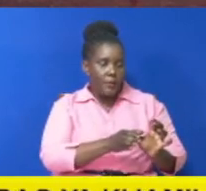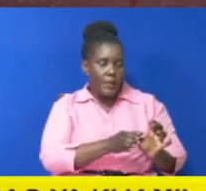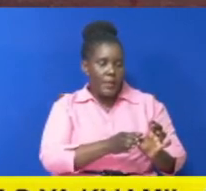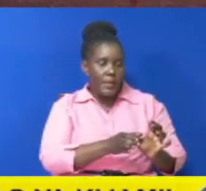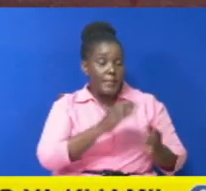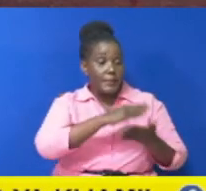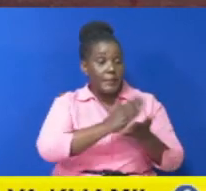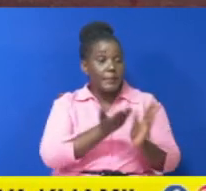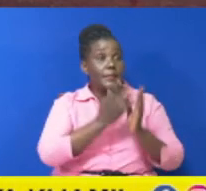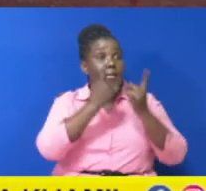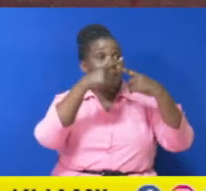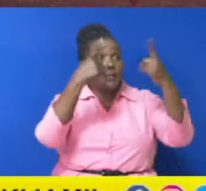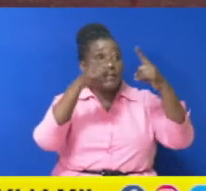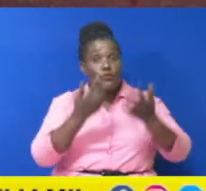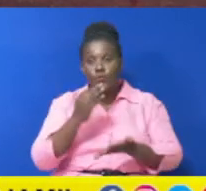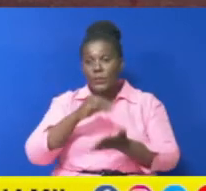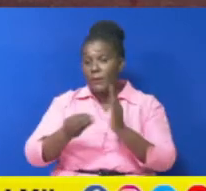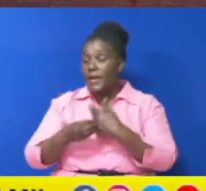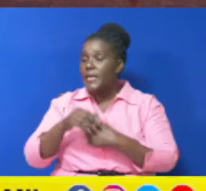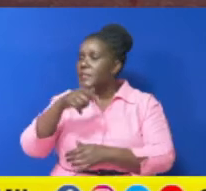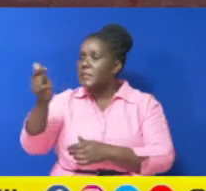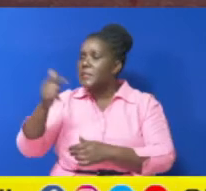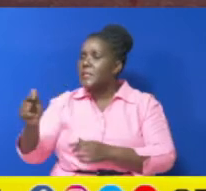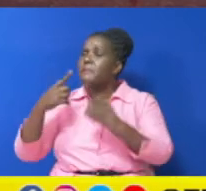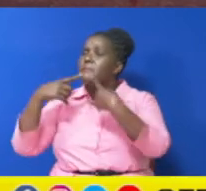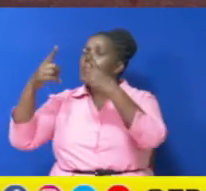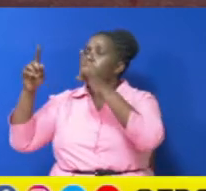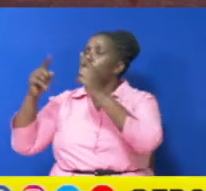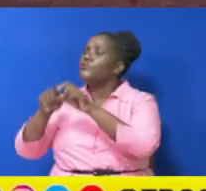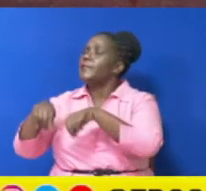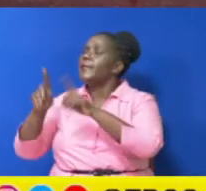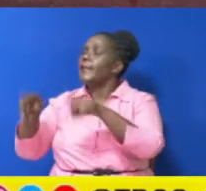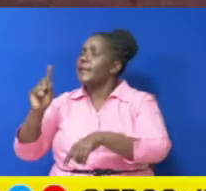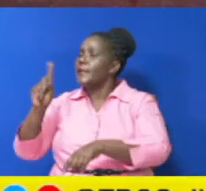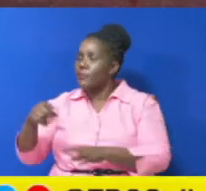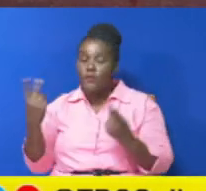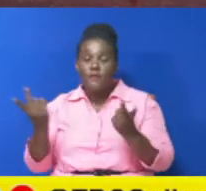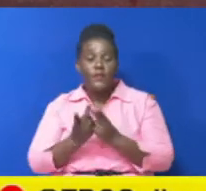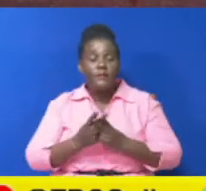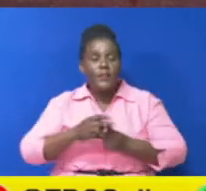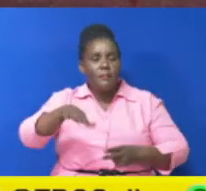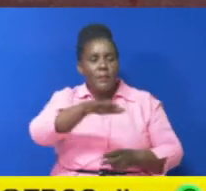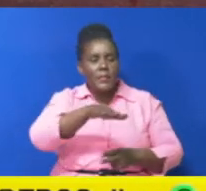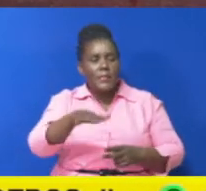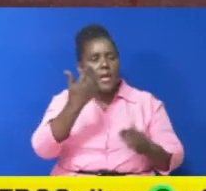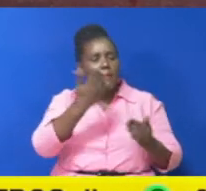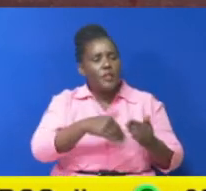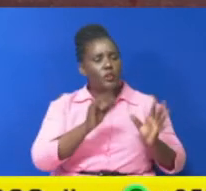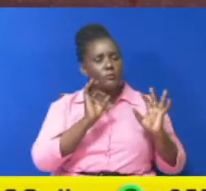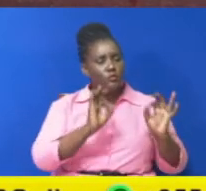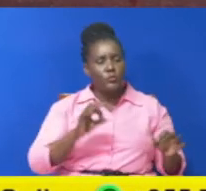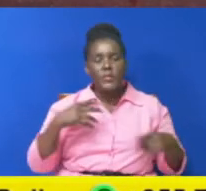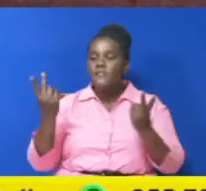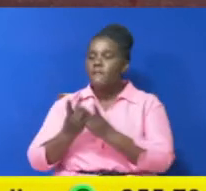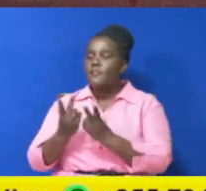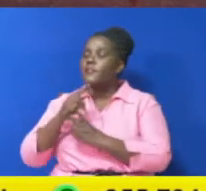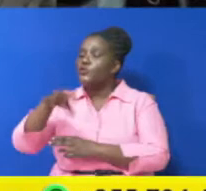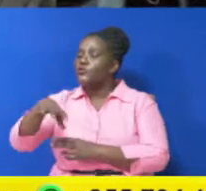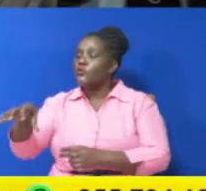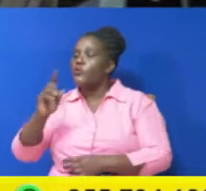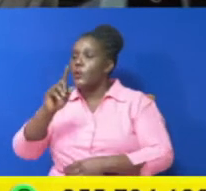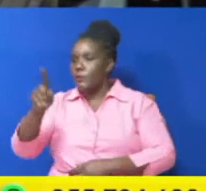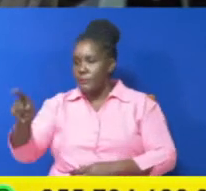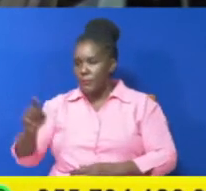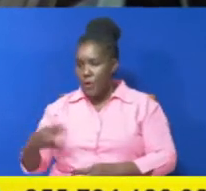mkubwa wa rasilimali misitu, mazingira salama ya uwekezaji pamoja na masoko mazuri. Waziri wa Maliasili na